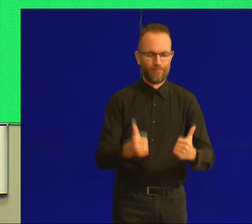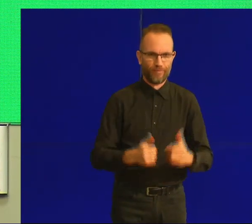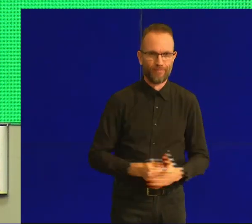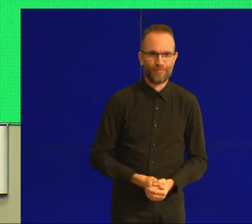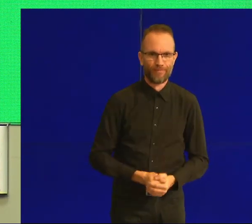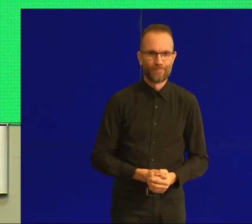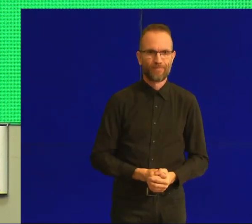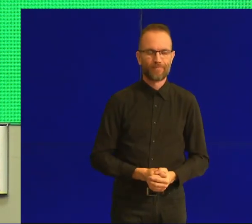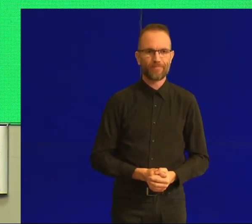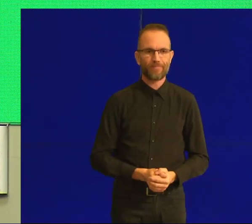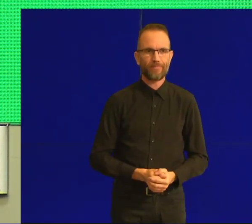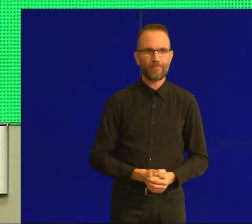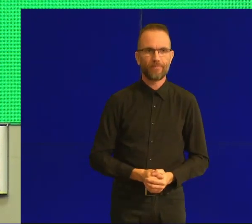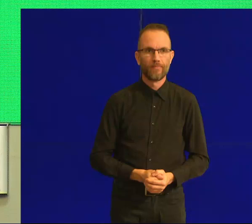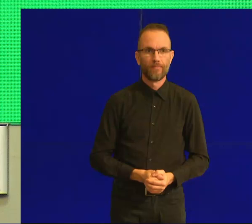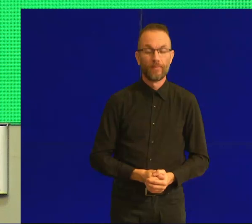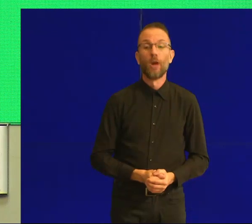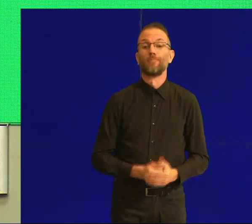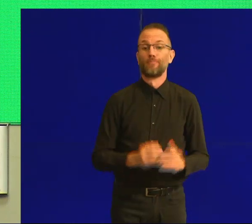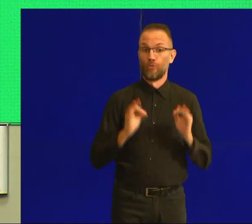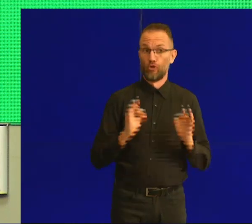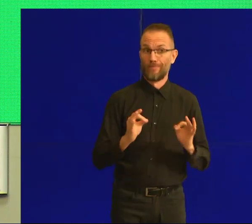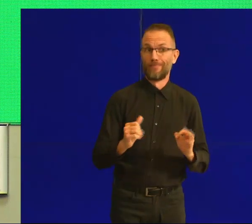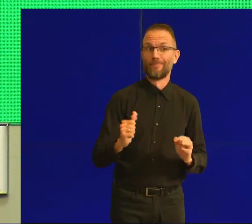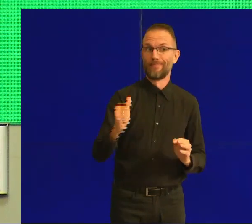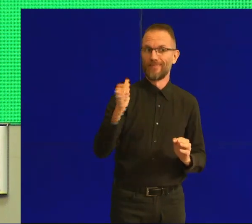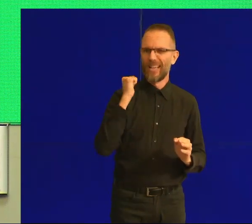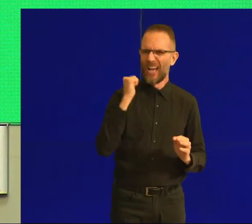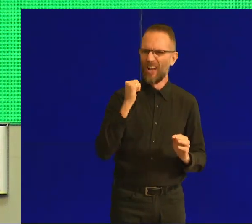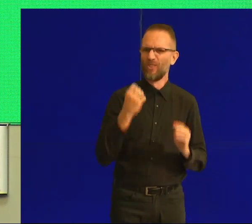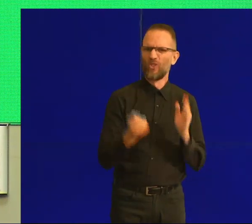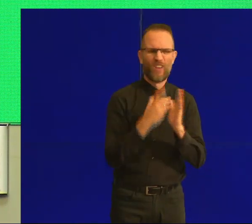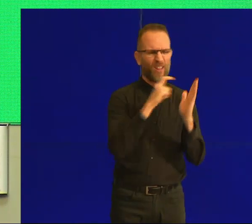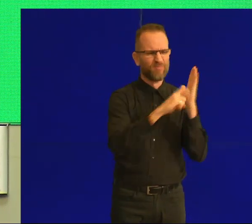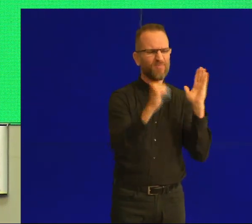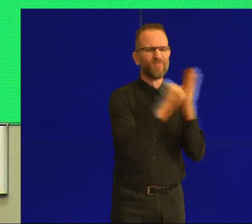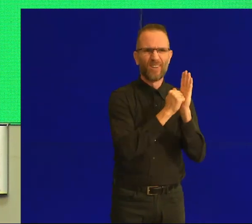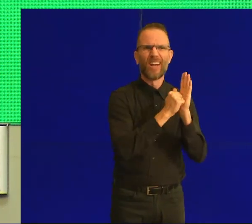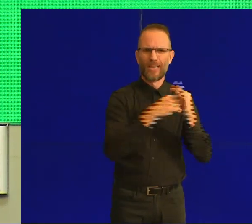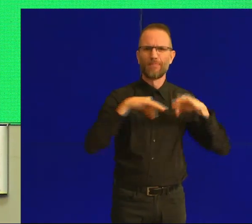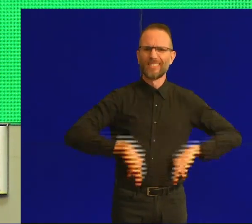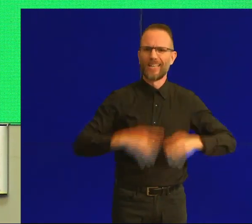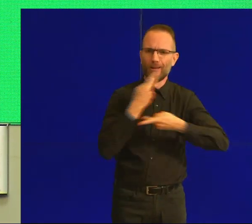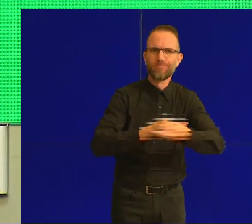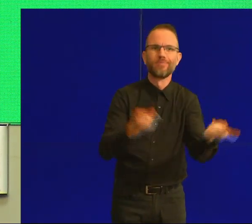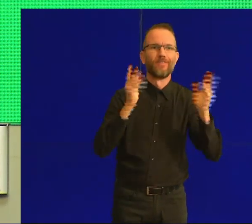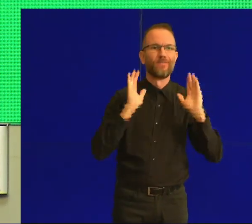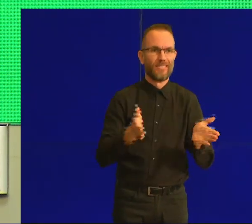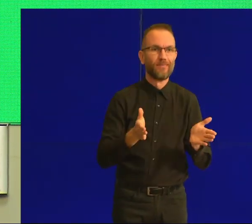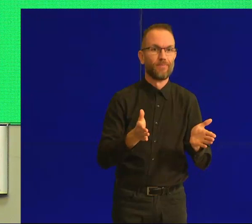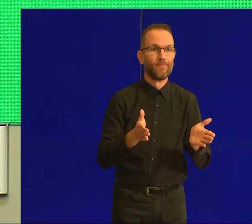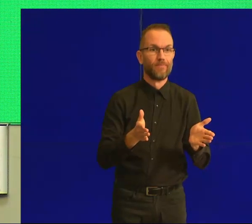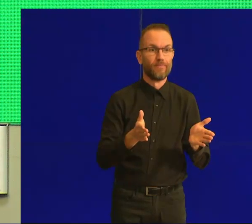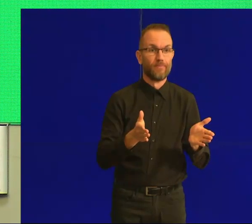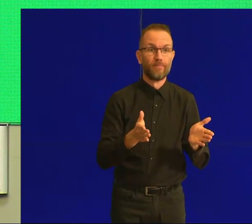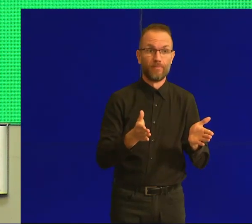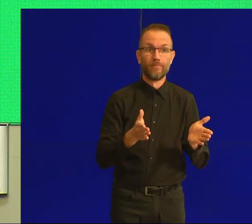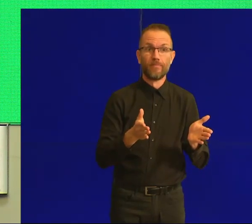hier un nouvel arrêté ministériel a été publié concernant la prolongation des mesures